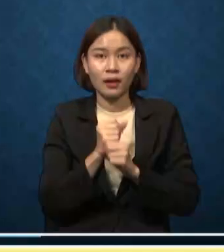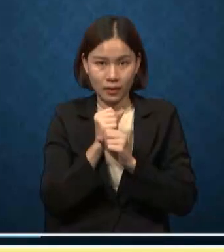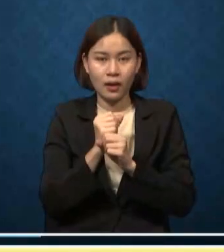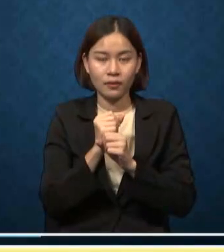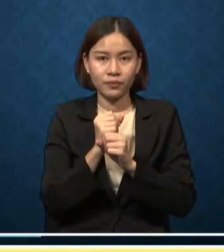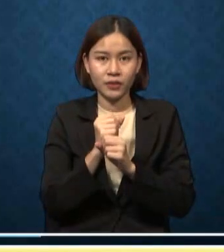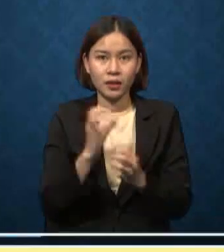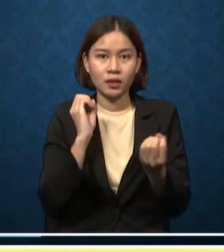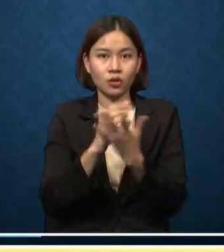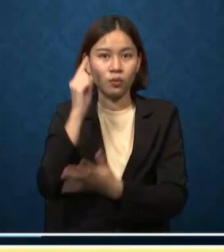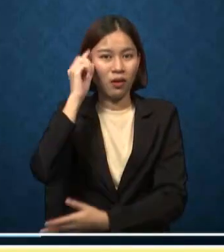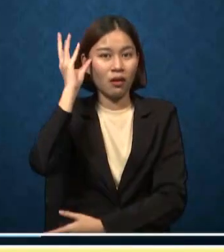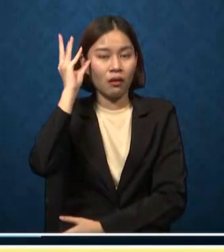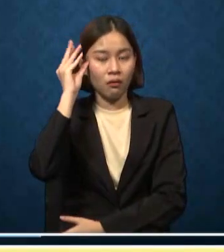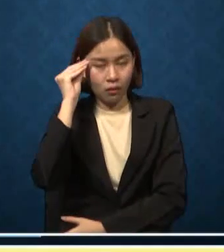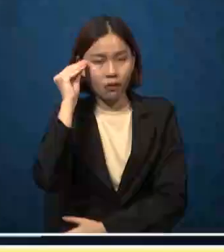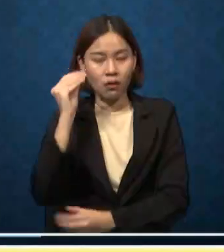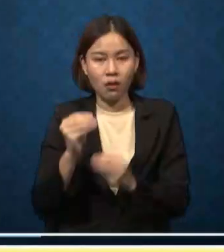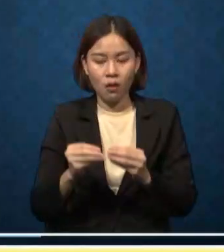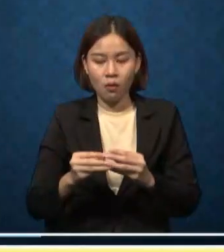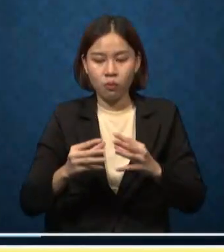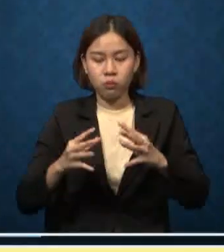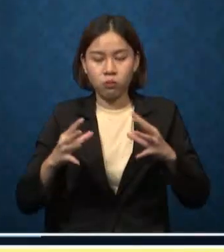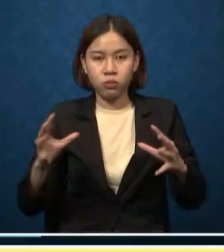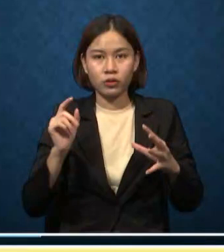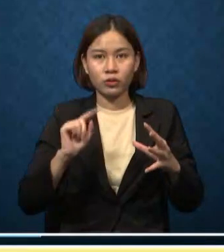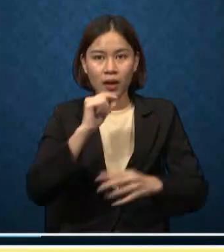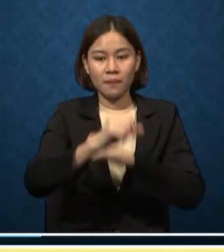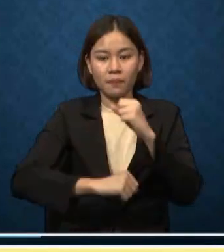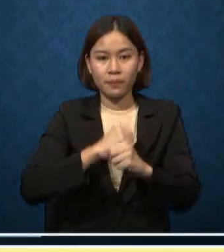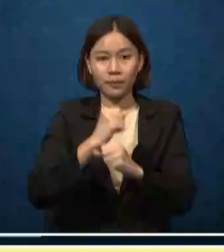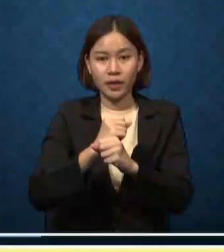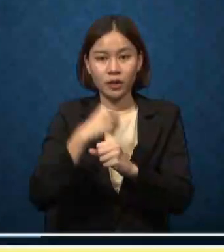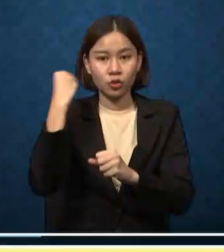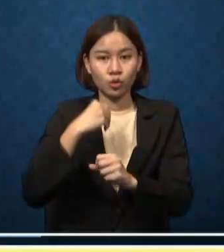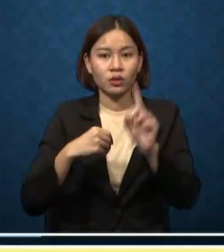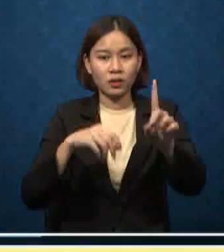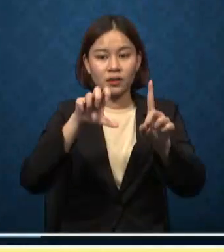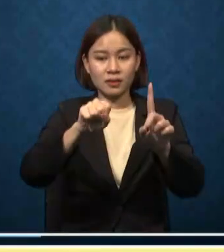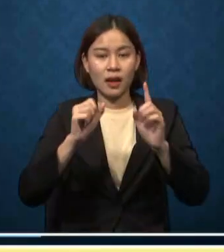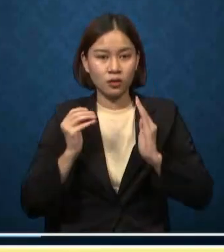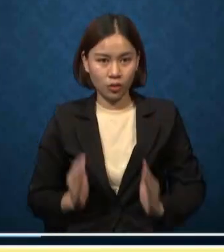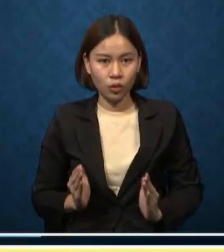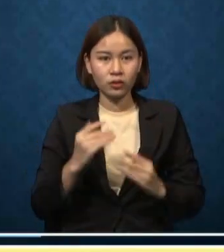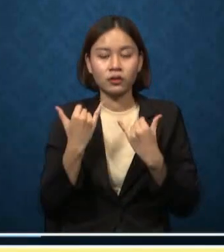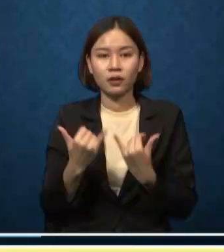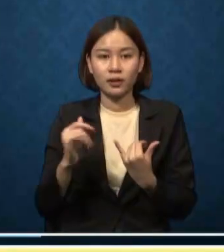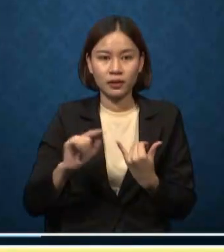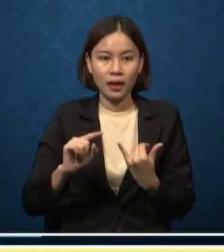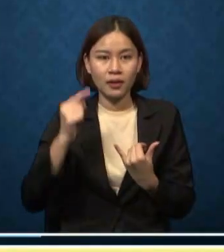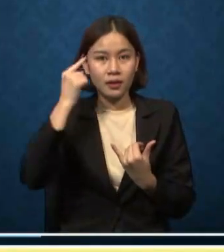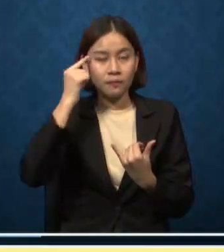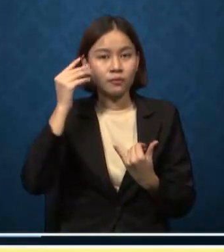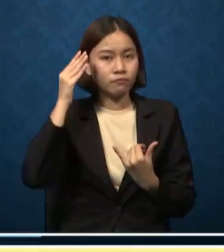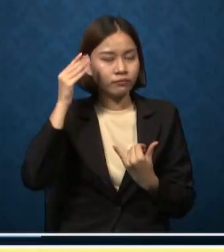ที่มีภาวะสมองเสื่อมเพิ่มขึ้นถึงปีละ 100,000 รายนะคะปัจจุบันคาดว่ามี